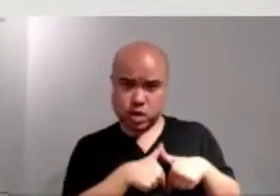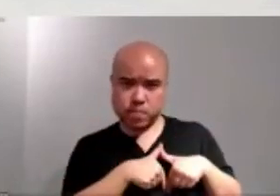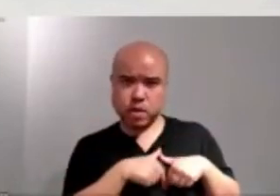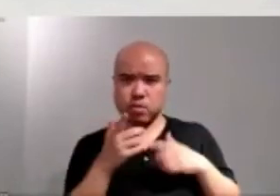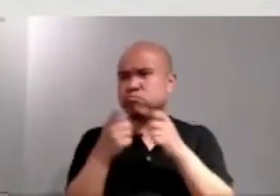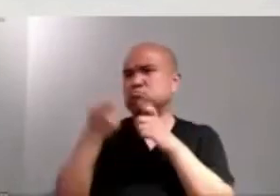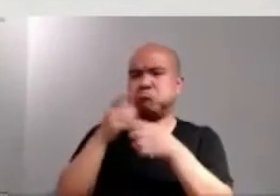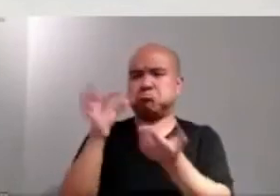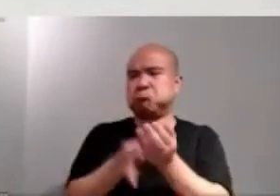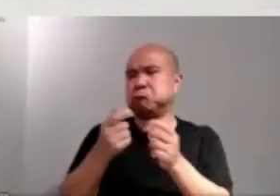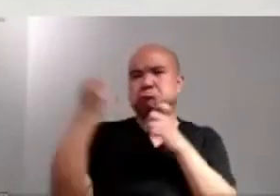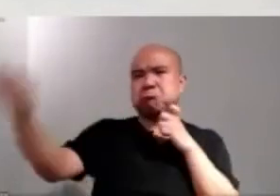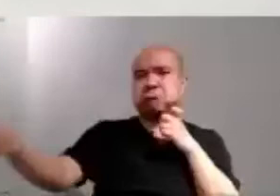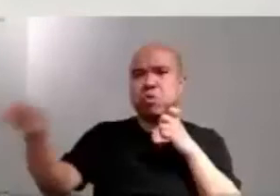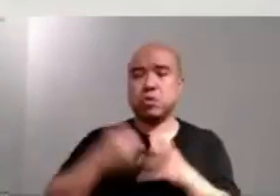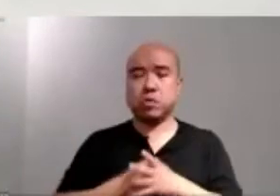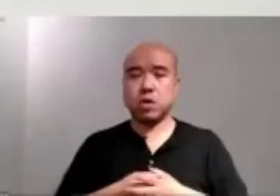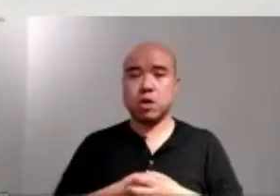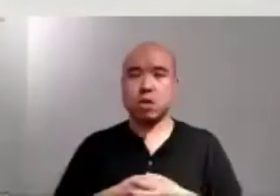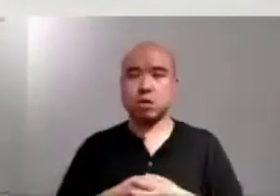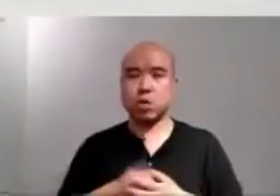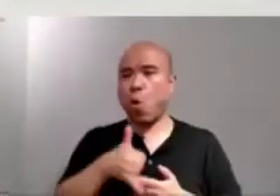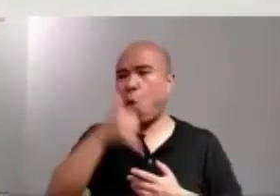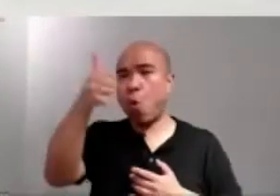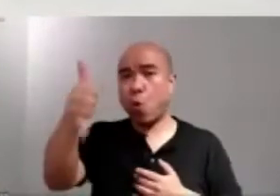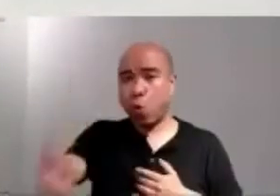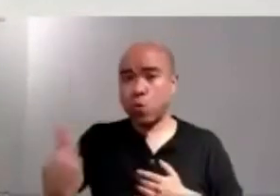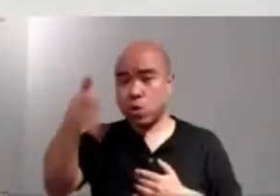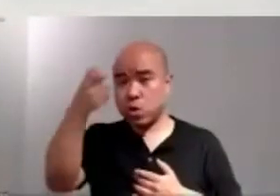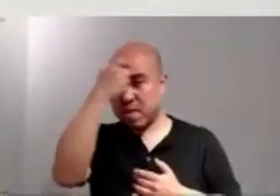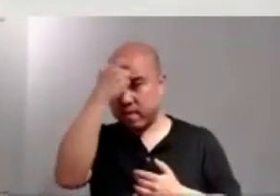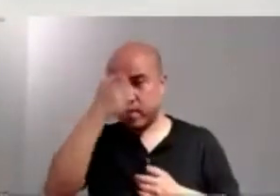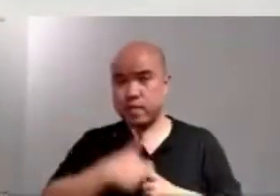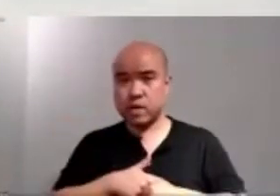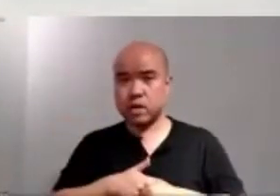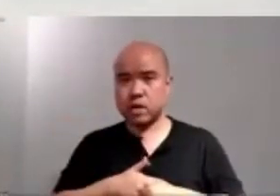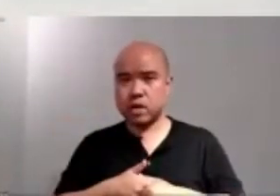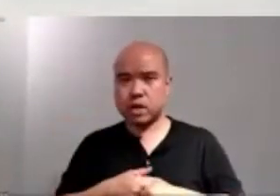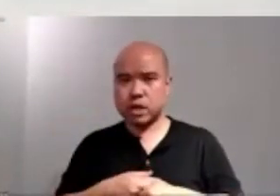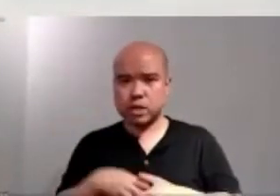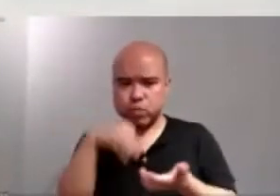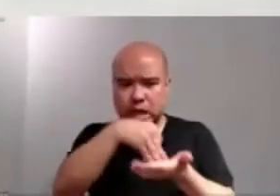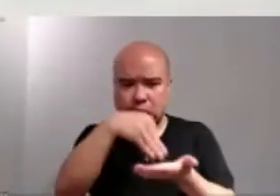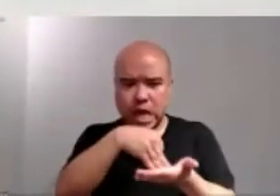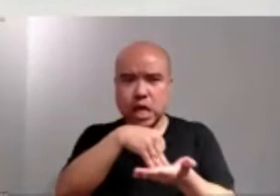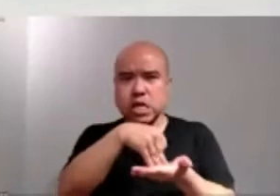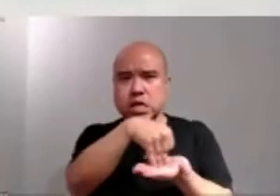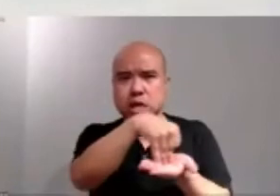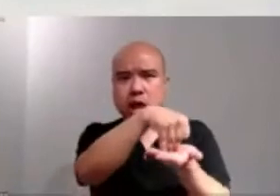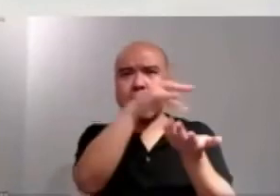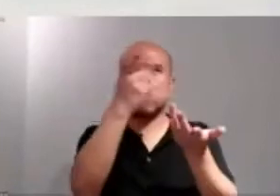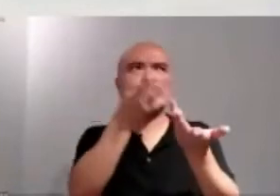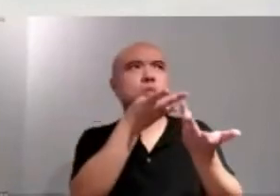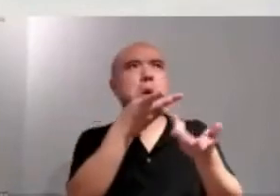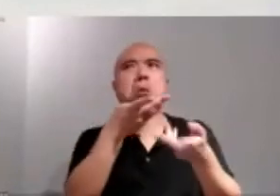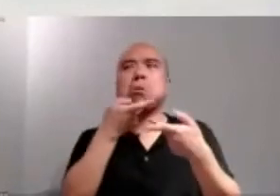同埋唔係真係嗰個 system booking system 做得好完善，可能都係有好多人一齊同一時間